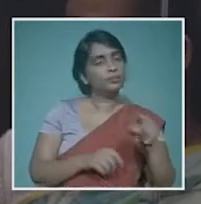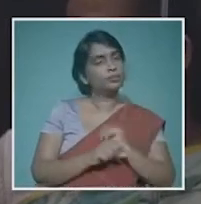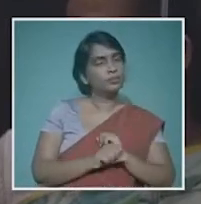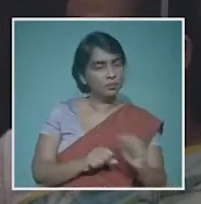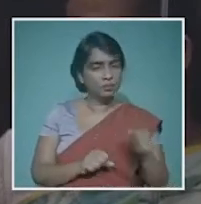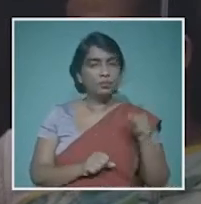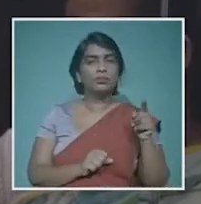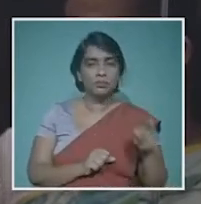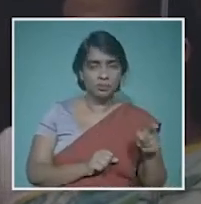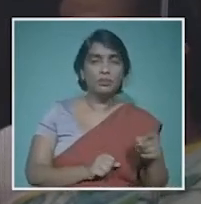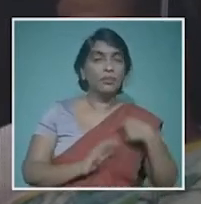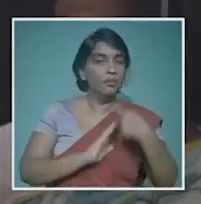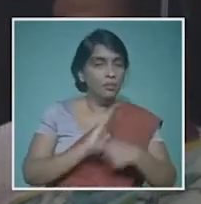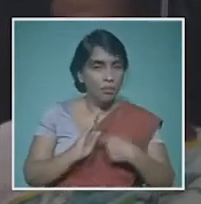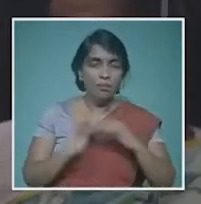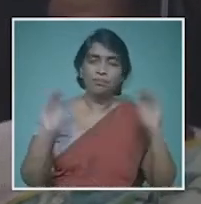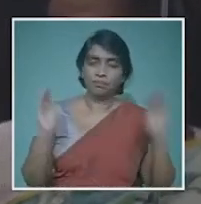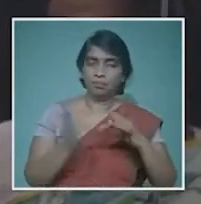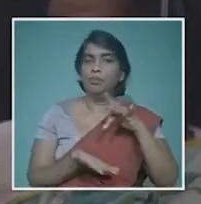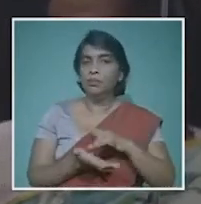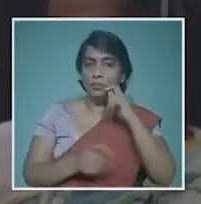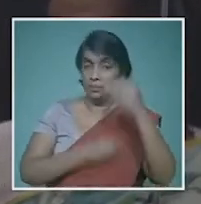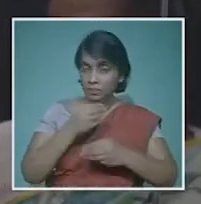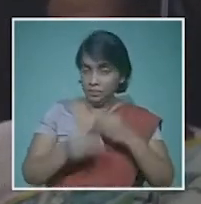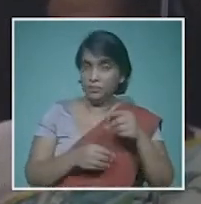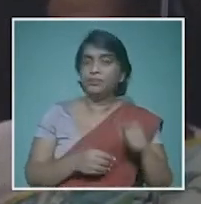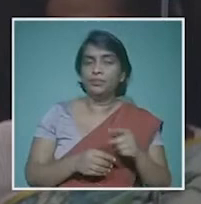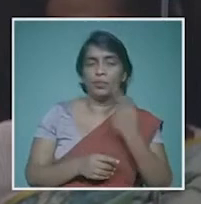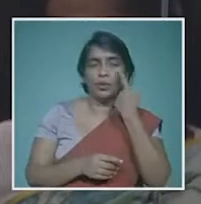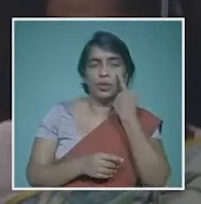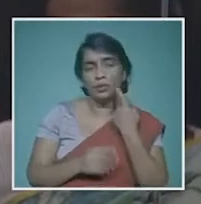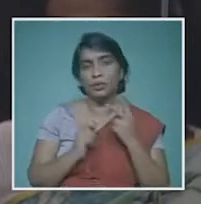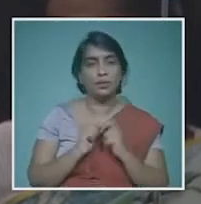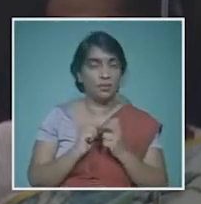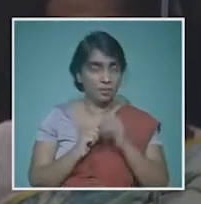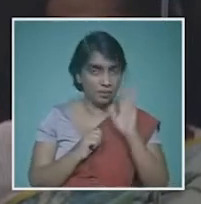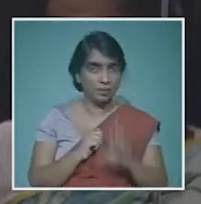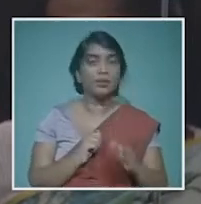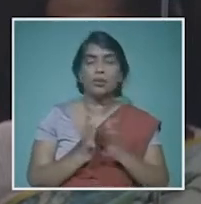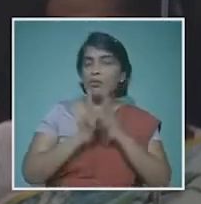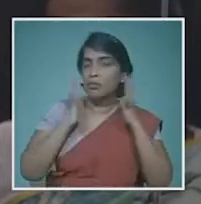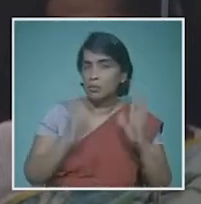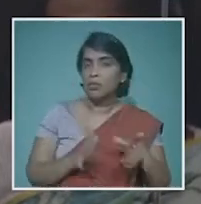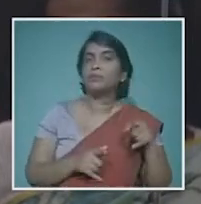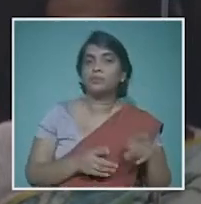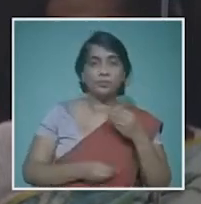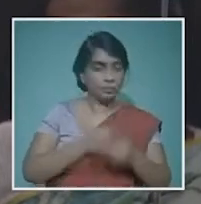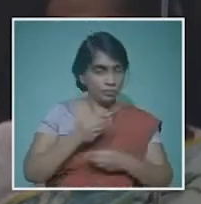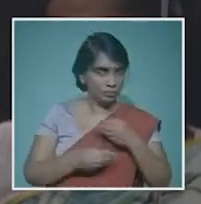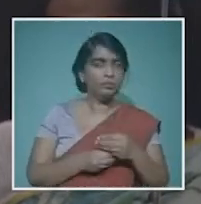නම් මේ රටේ සුළු හා මධ්‍ය පරිමාණ ව්‍යාසකයන් ඉතා අසරණ තත්ත්වයට පත් වී බහුතරයක්